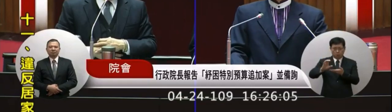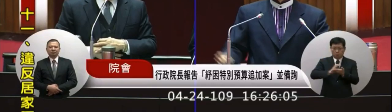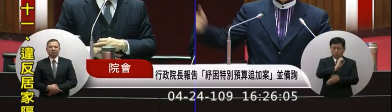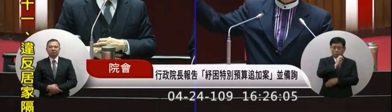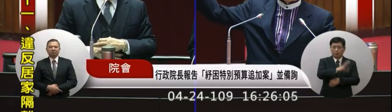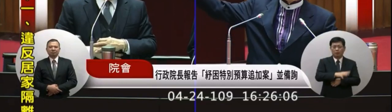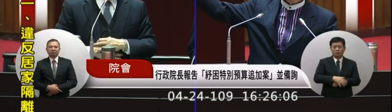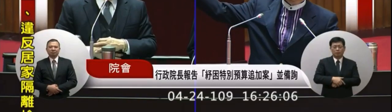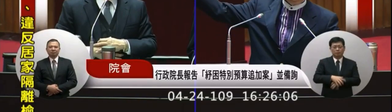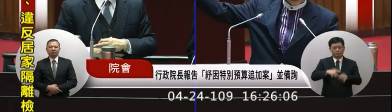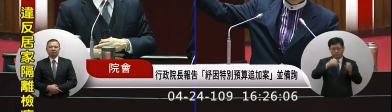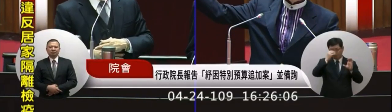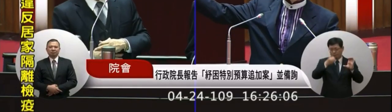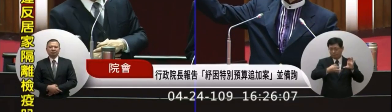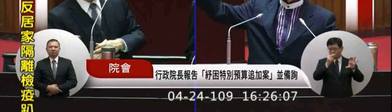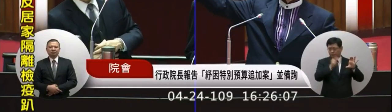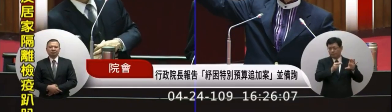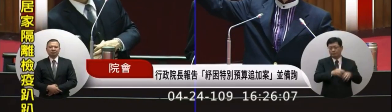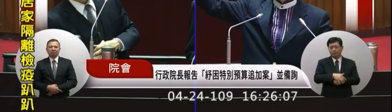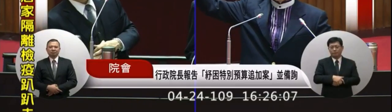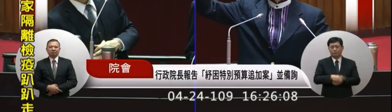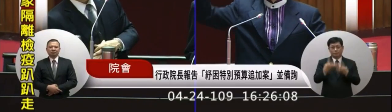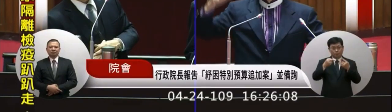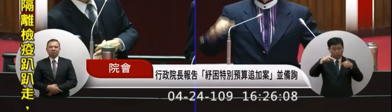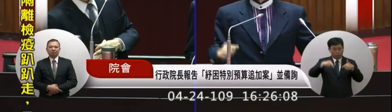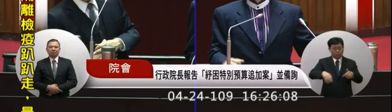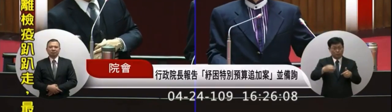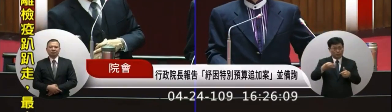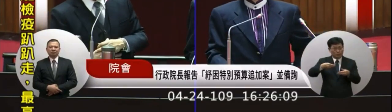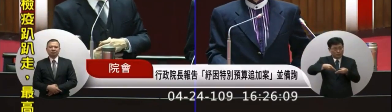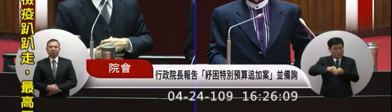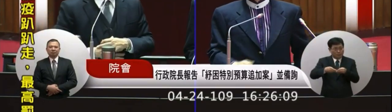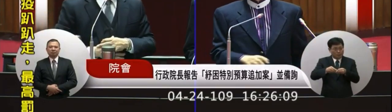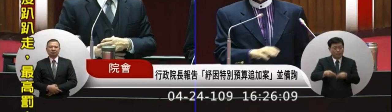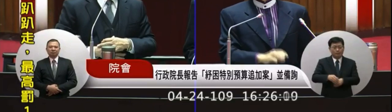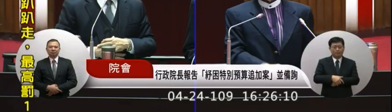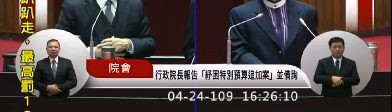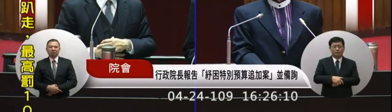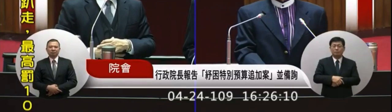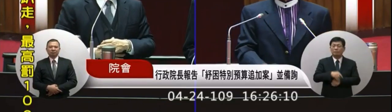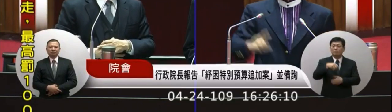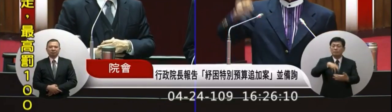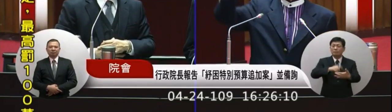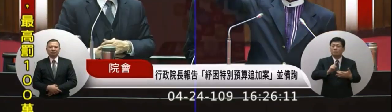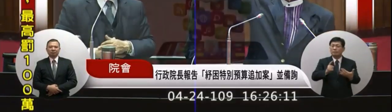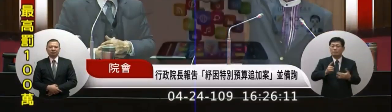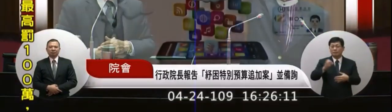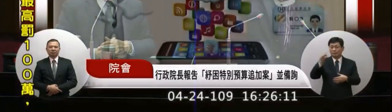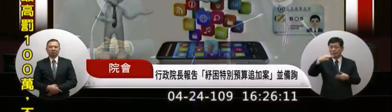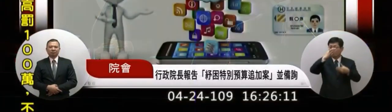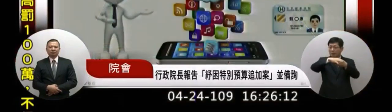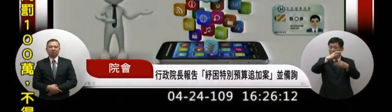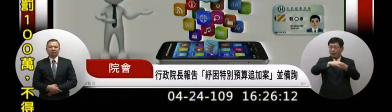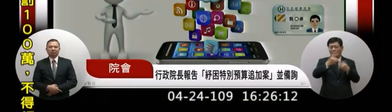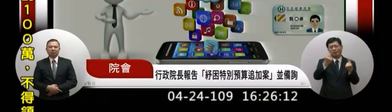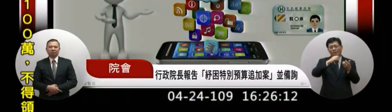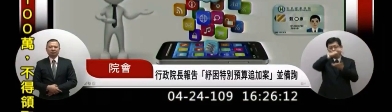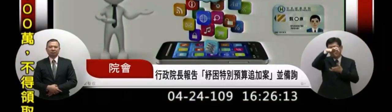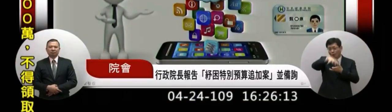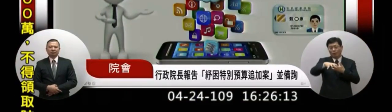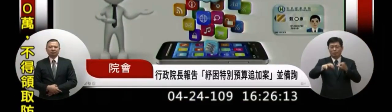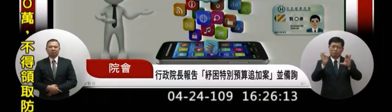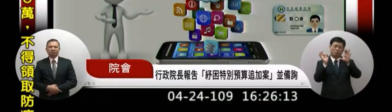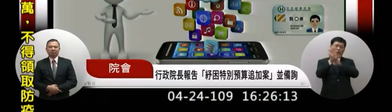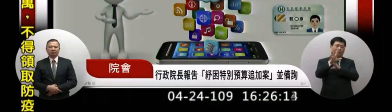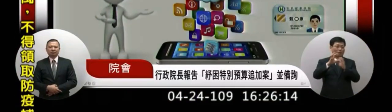讲，请看，这个叫数位钱包，三老师数位钱包就把钱放在云顶了，把